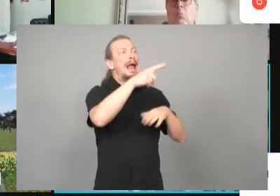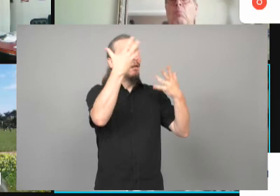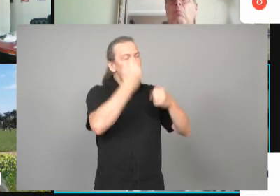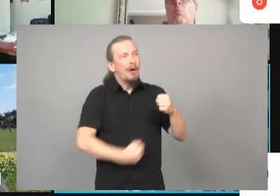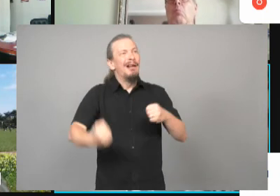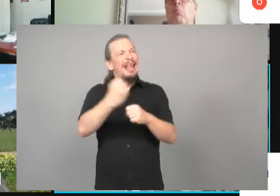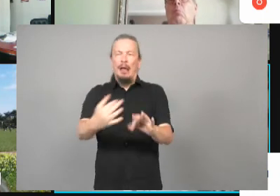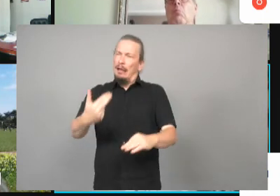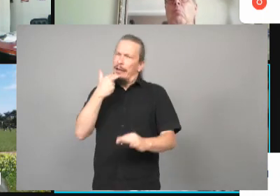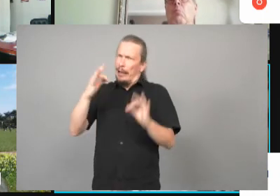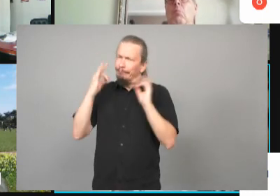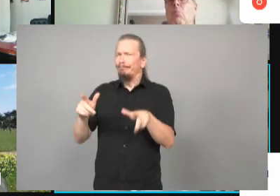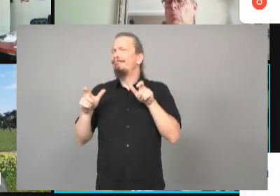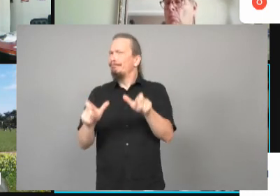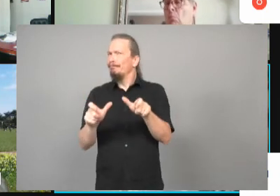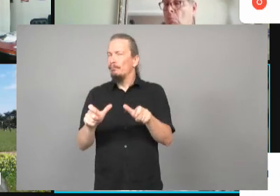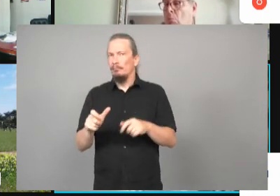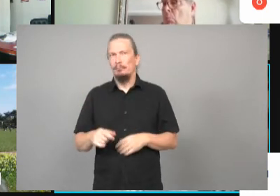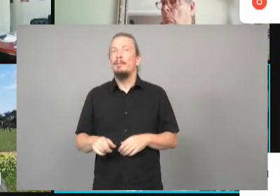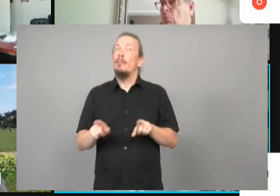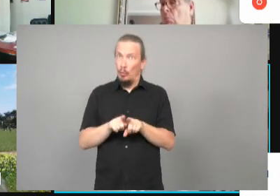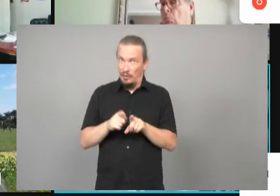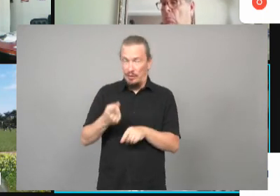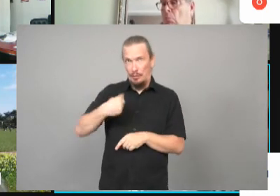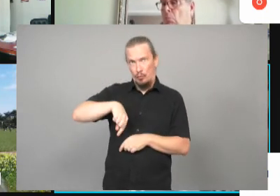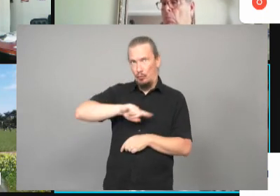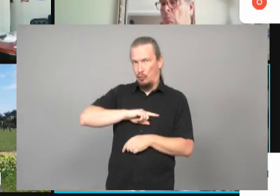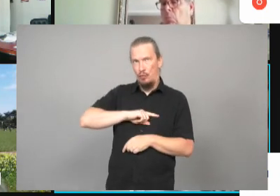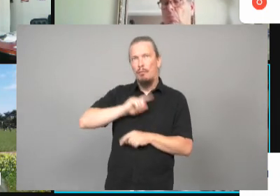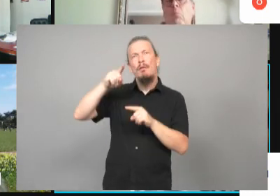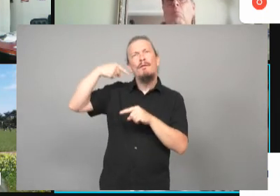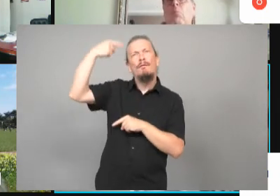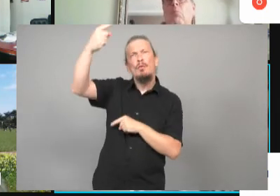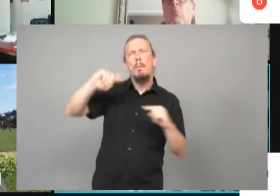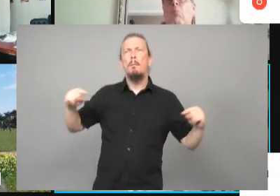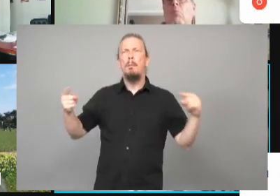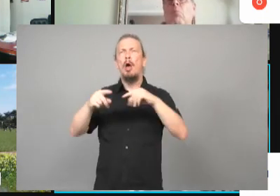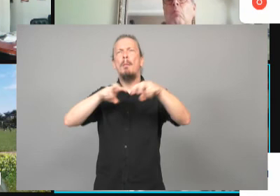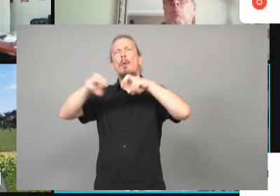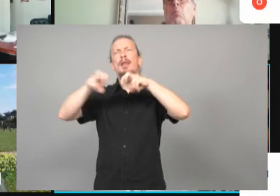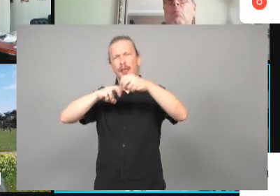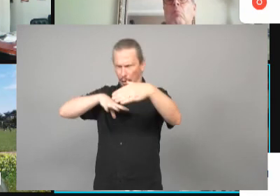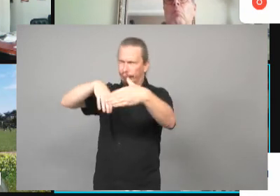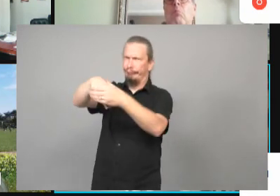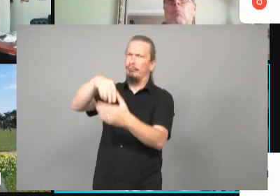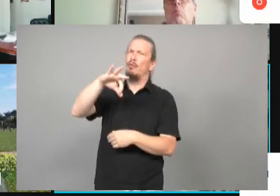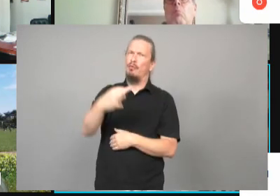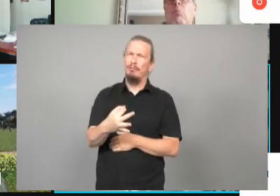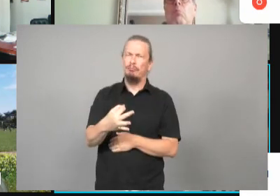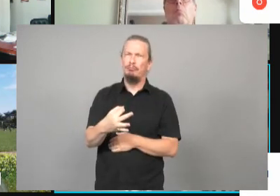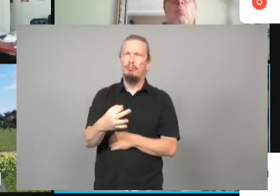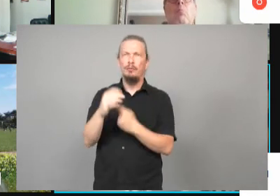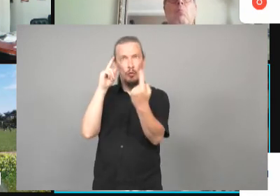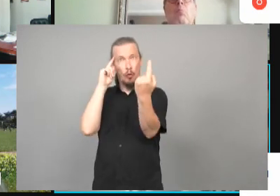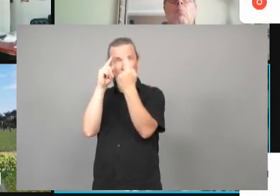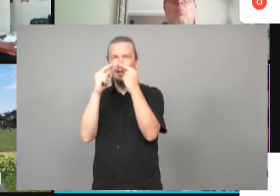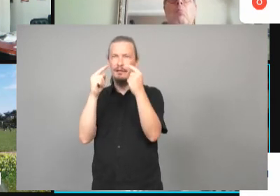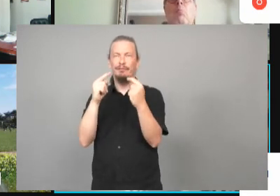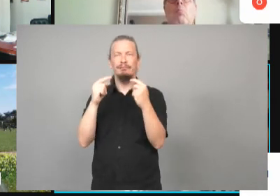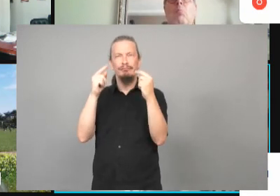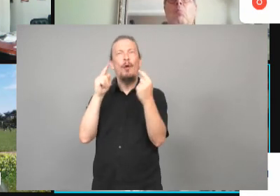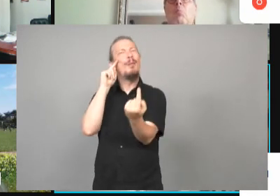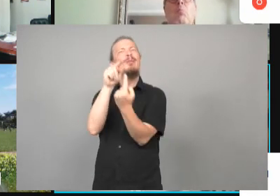souligné, et en donnant dès à présent rendez-vous au PPI cyclable, attendu en décembre, qui concrétisera